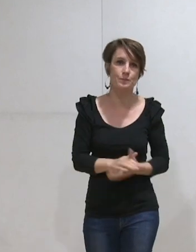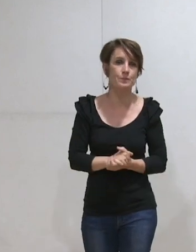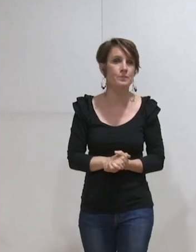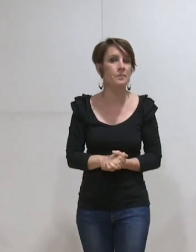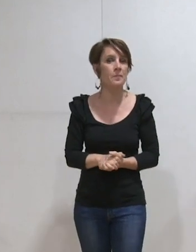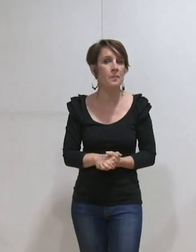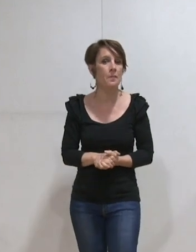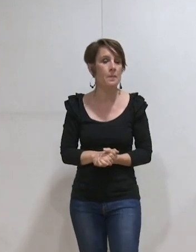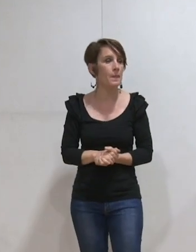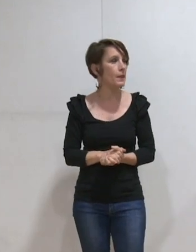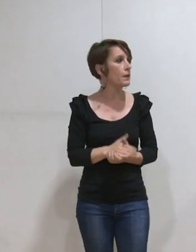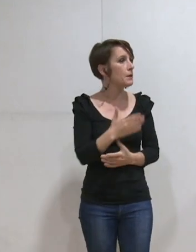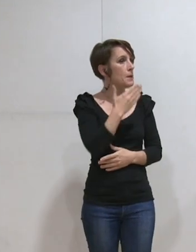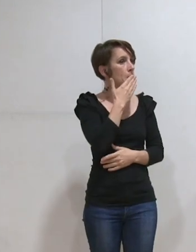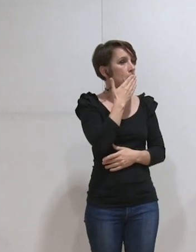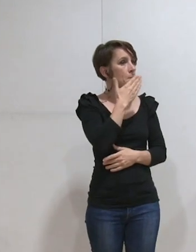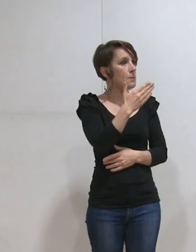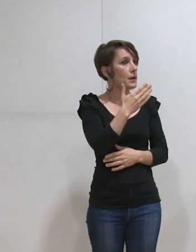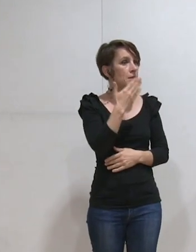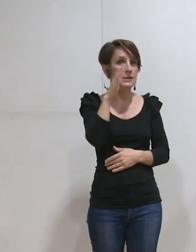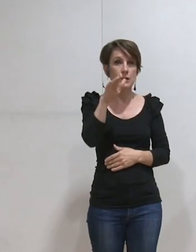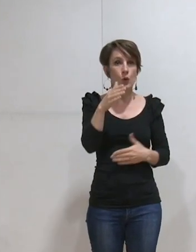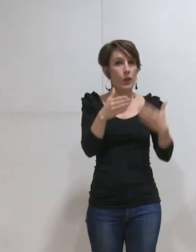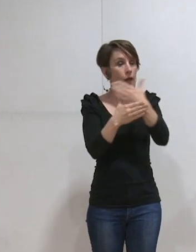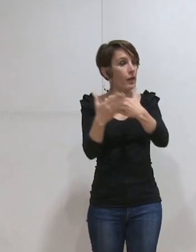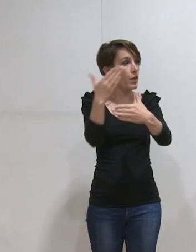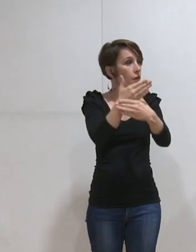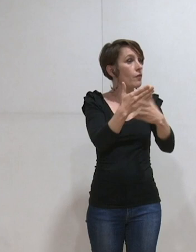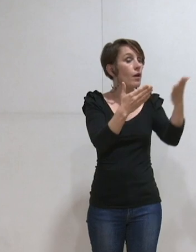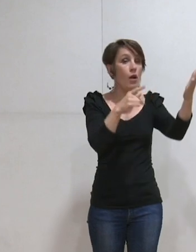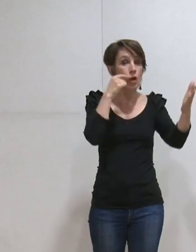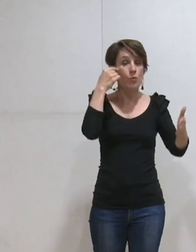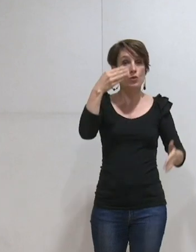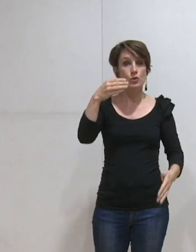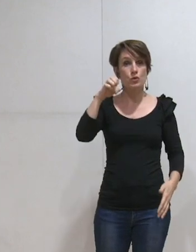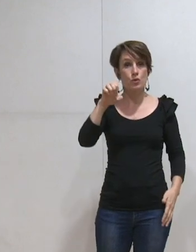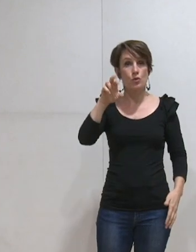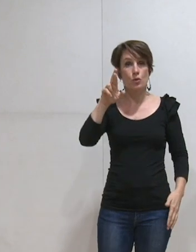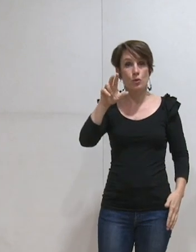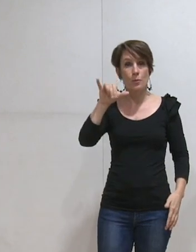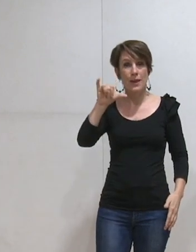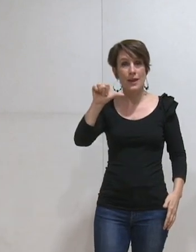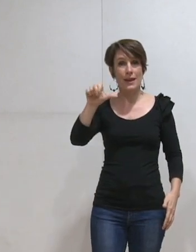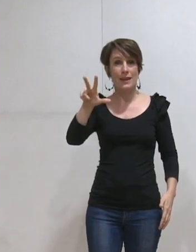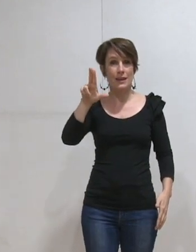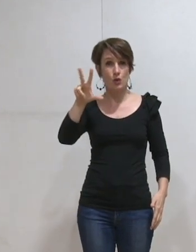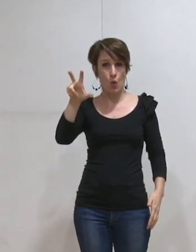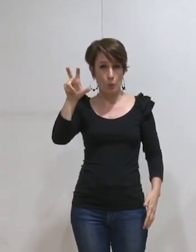mieux merci il y a-t-il d'autres prises de parole monsieur Merot